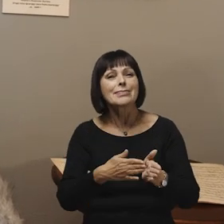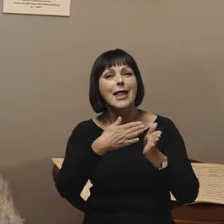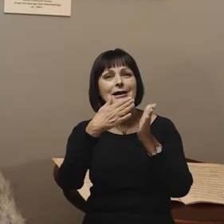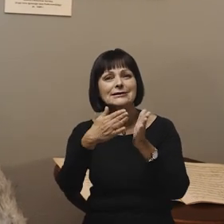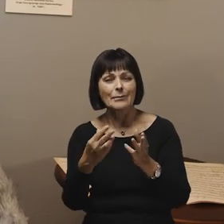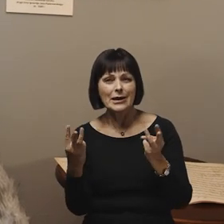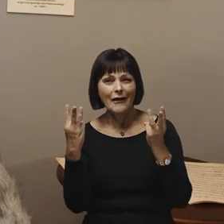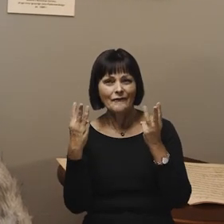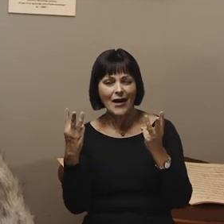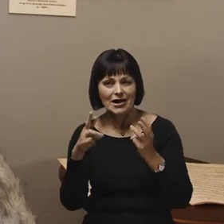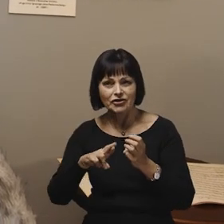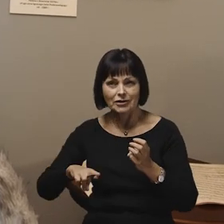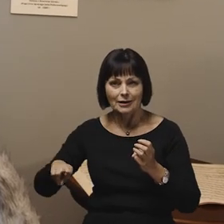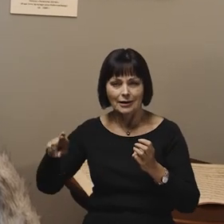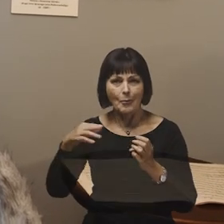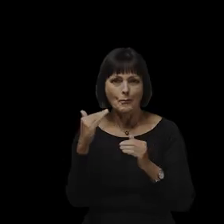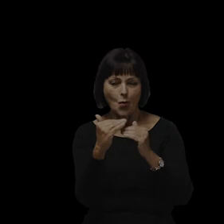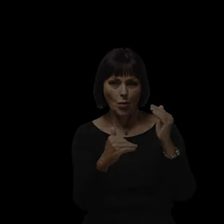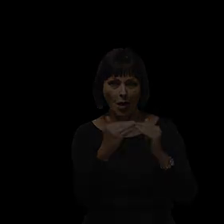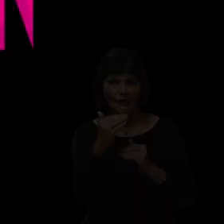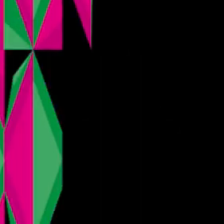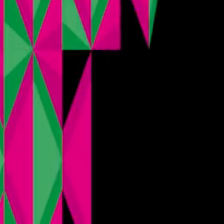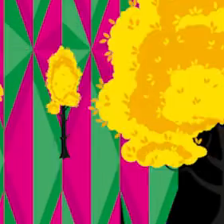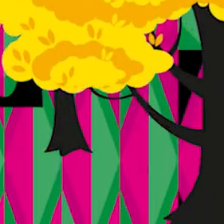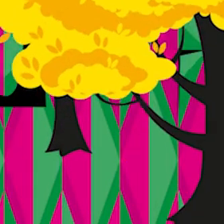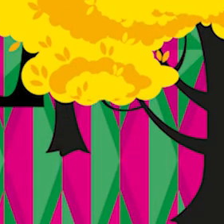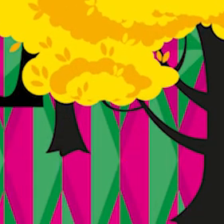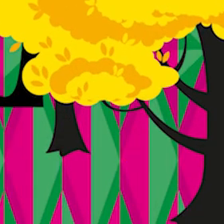kolejnych ważnych dla regionu inwestycji.